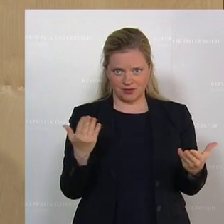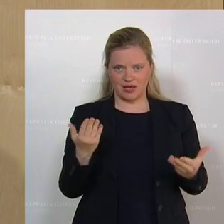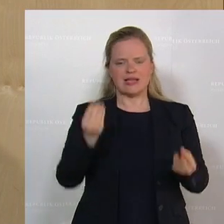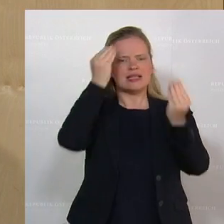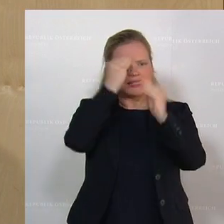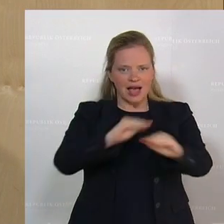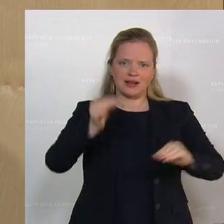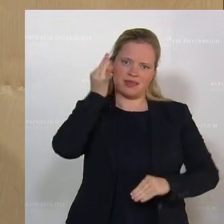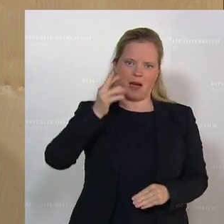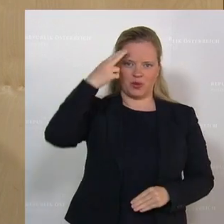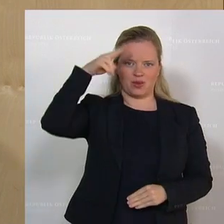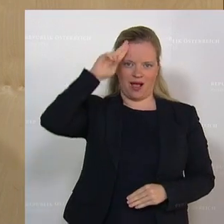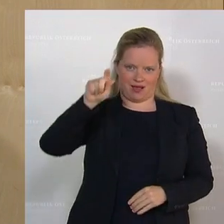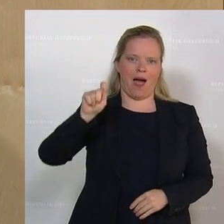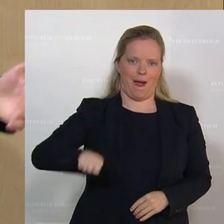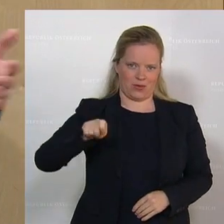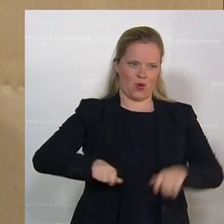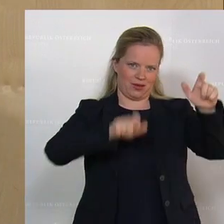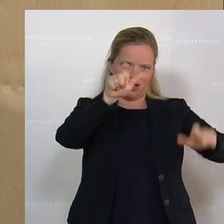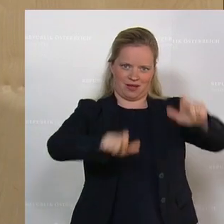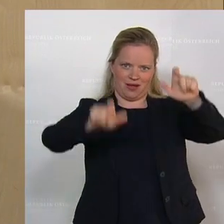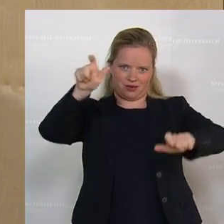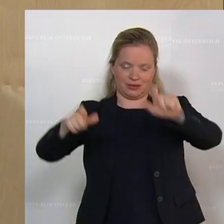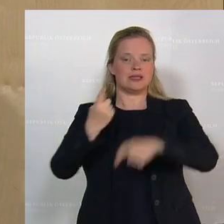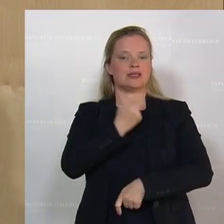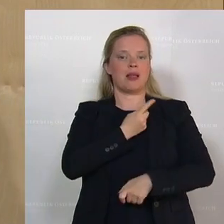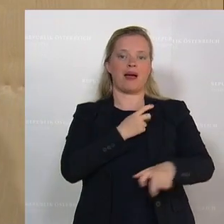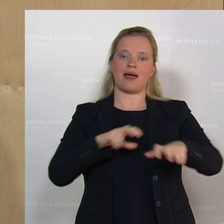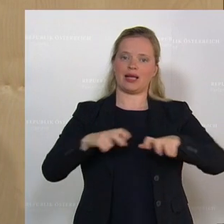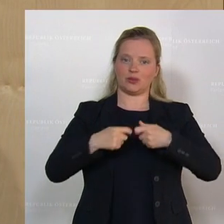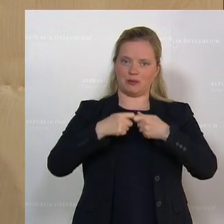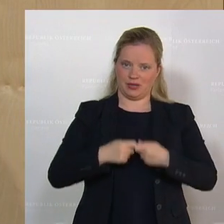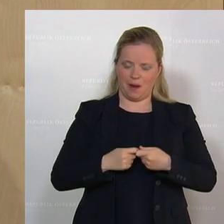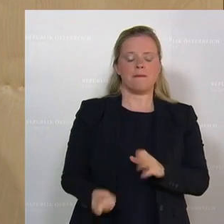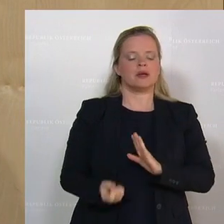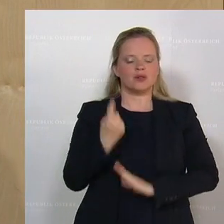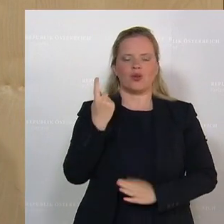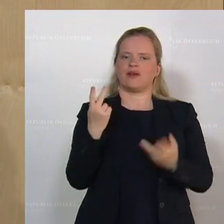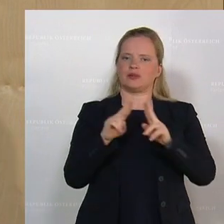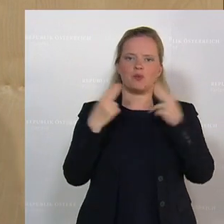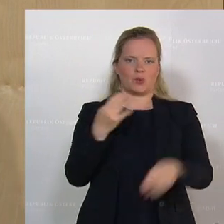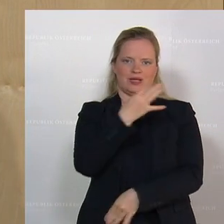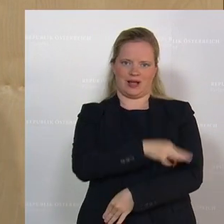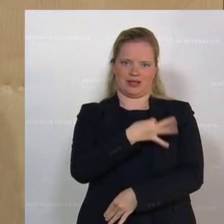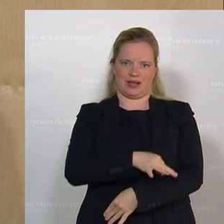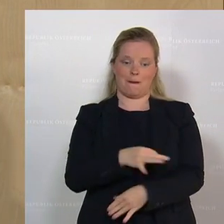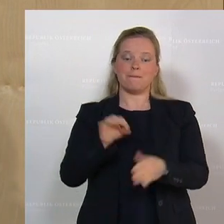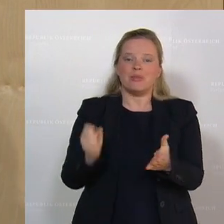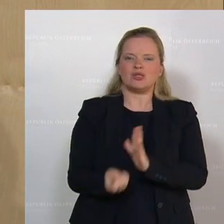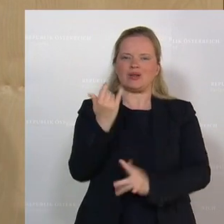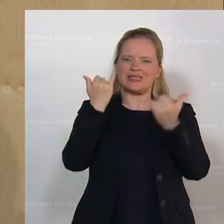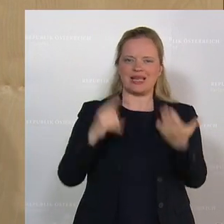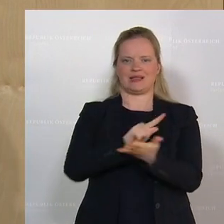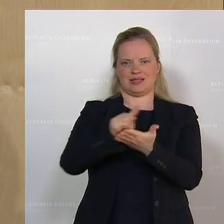Herren Abgeordnete, als Regierungsmitglied, insbesondere als Bundeskanzler, gerade in Zeiten einer Pandemie,